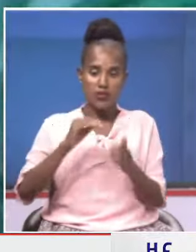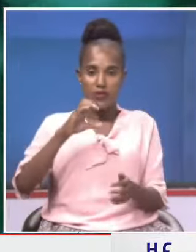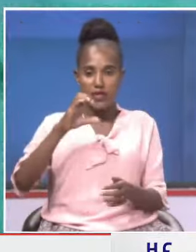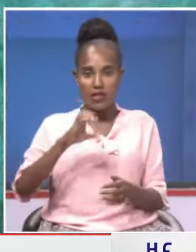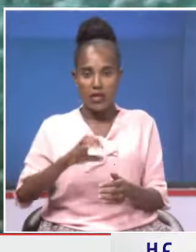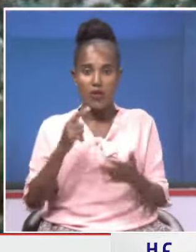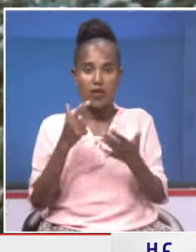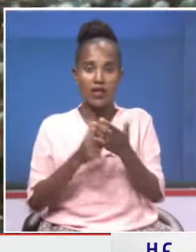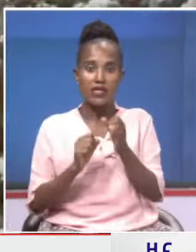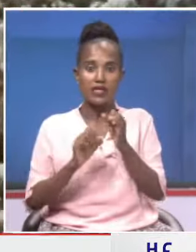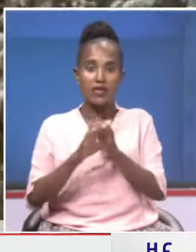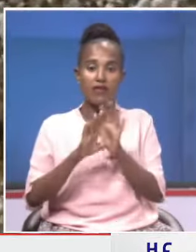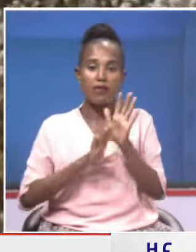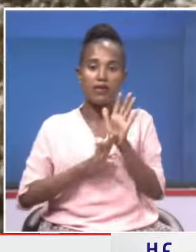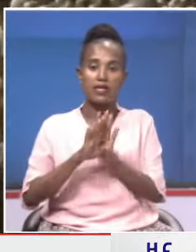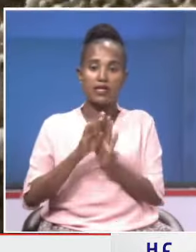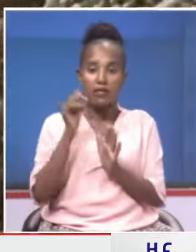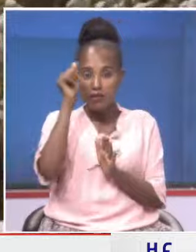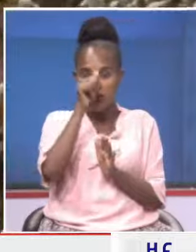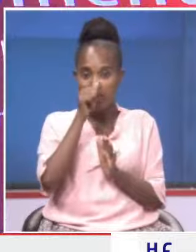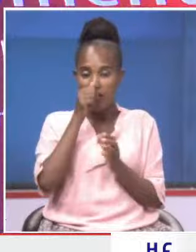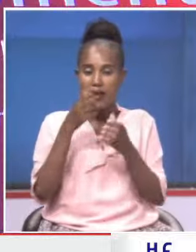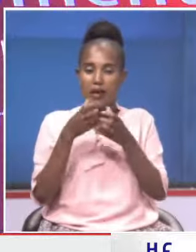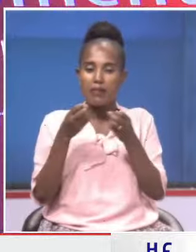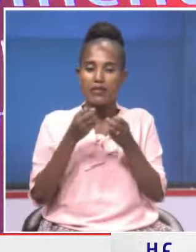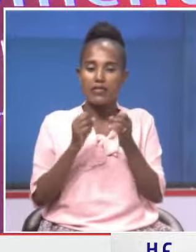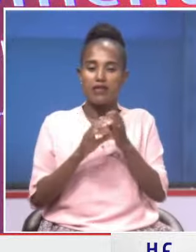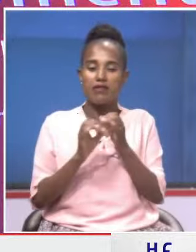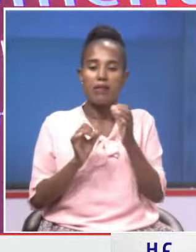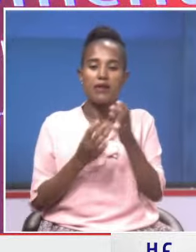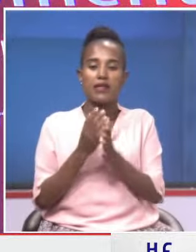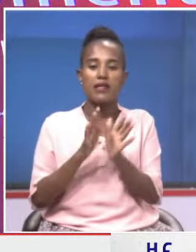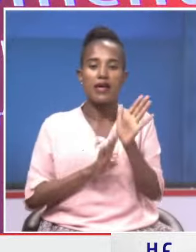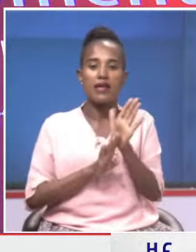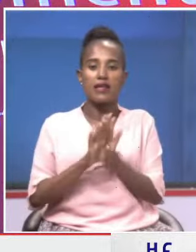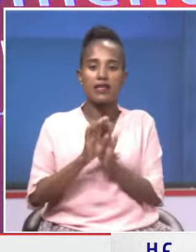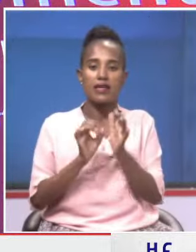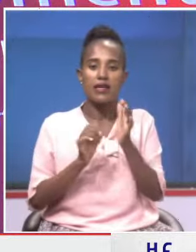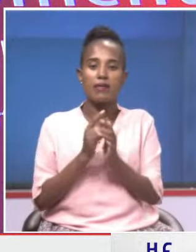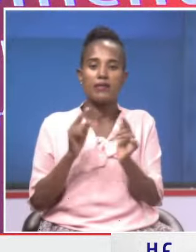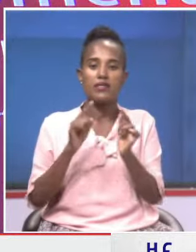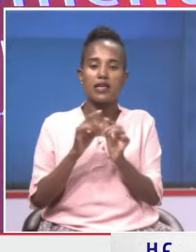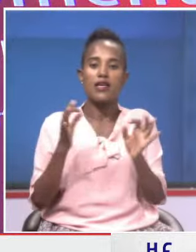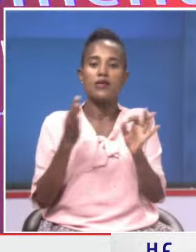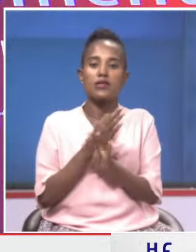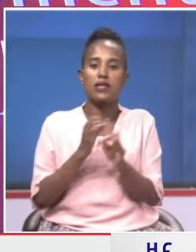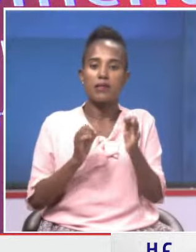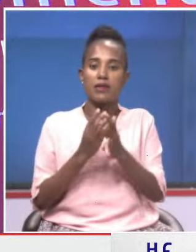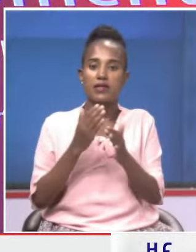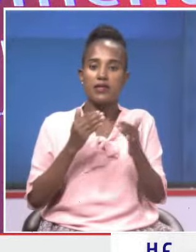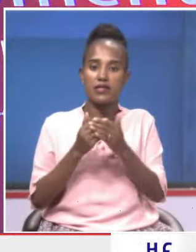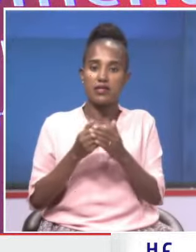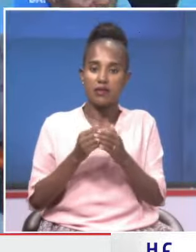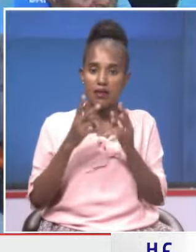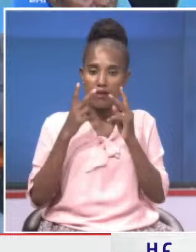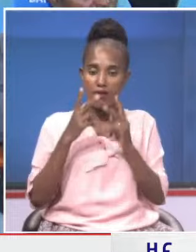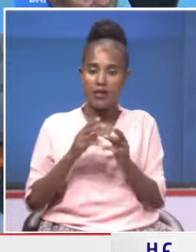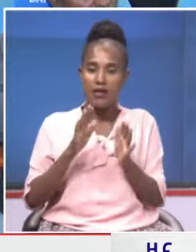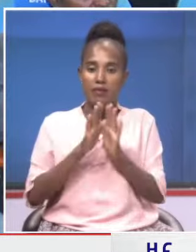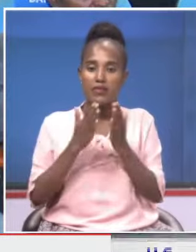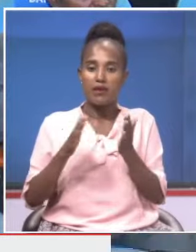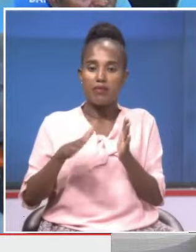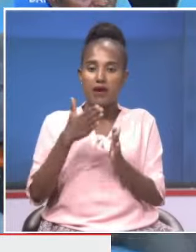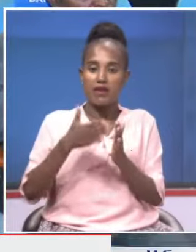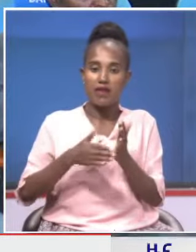ይገደዳሉ። ይህንን ዘርፍ ለማሳደግ በኢትዮጵያ በጥጥ ዘርፍ አመራረትና እድገት ከምርት እስከ ኢንዱስትሪ ምርት ድረስ የሚያጠነጥን መጽሐፍ በባህር